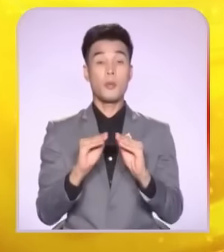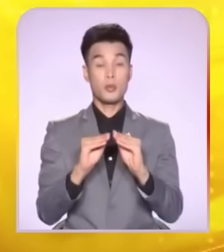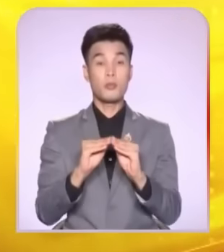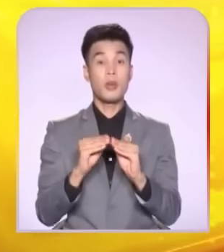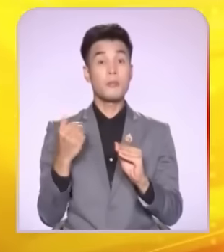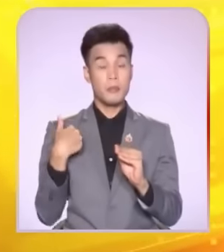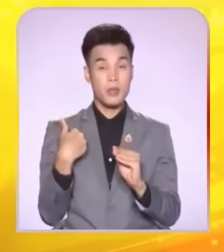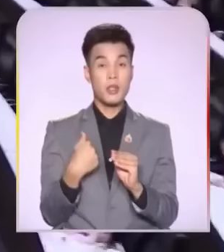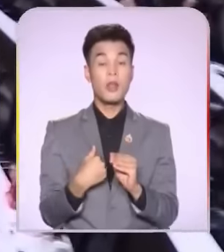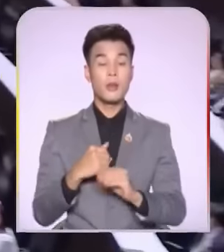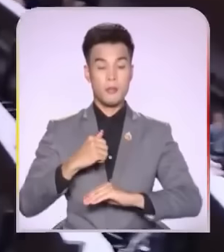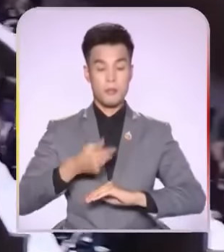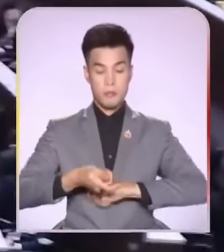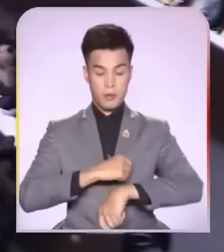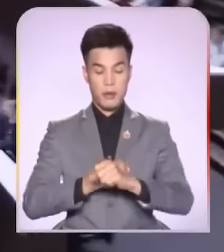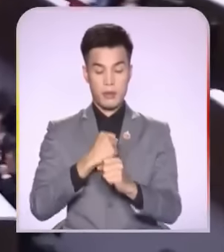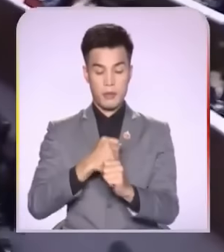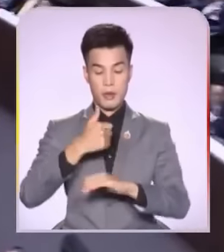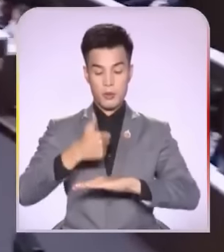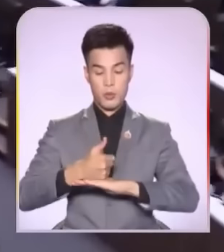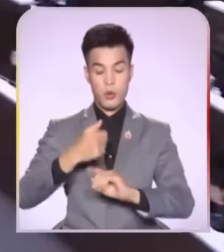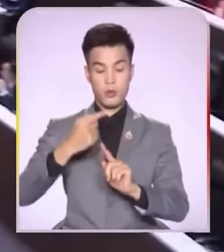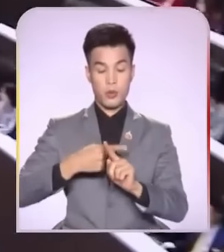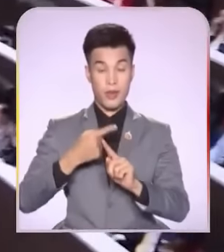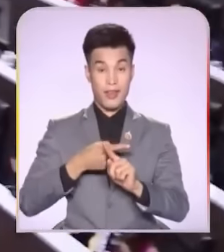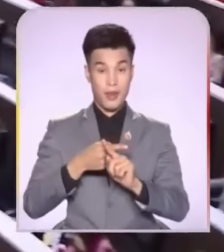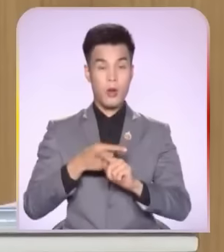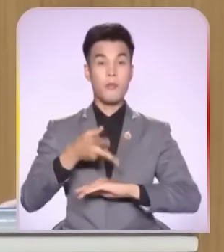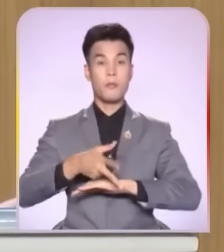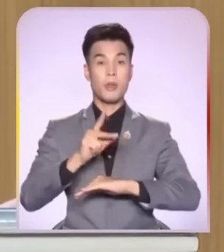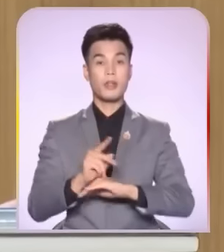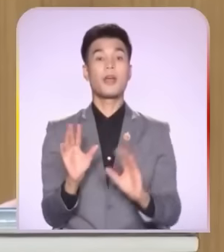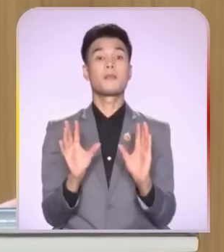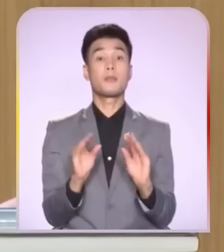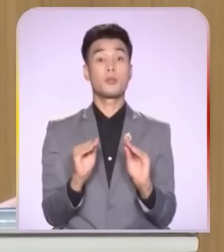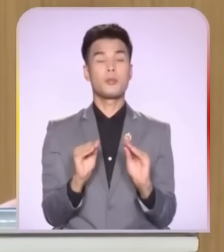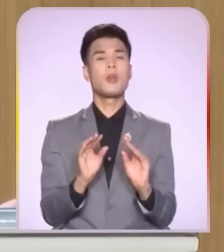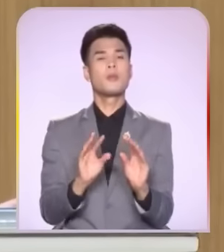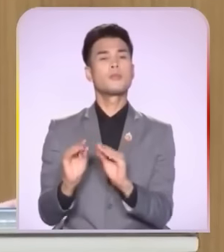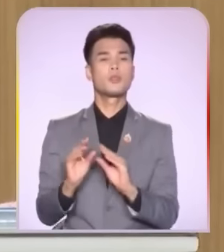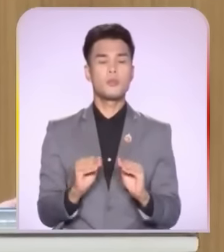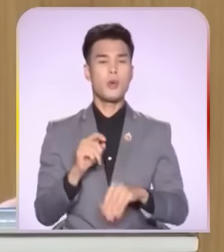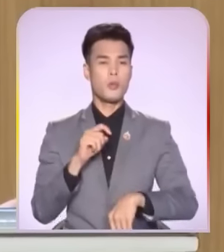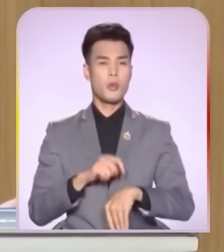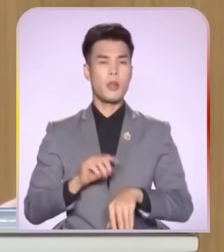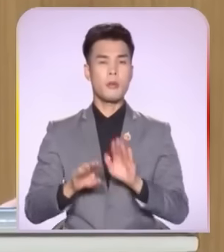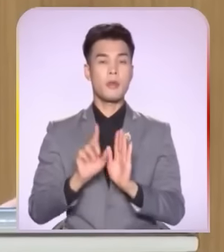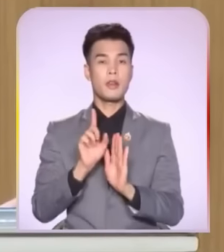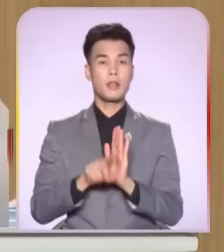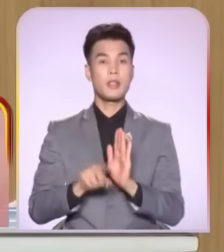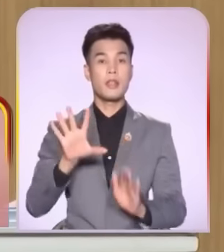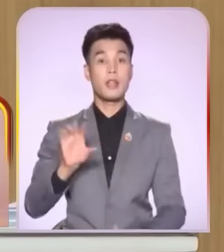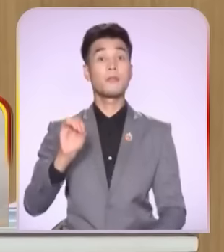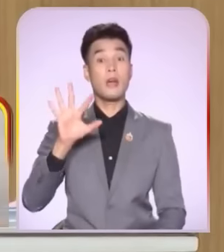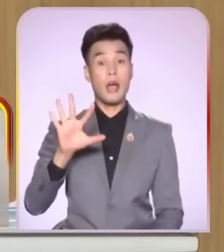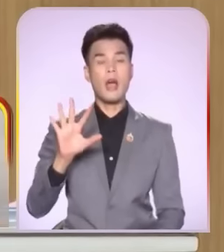ธรรมซึ่งปฏิบัติหน้าที่แทนนายกรัฐมนตรีนะเป็นประธานในการประชุมคณะรัฐมนตรีโดยการประชุมใช้เวลาเพียง55นาที